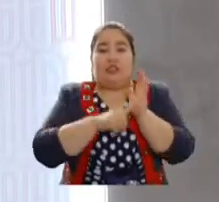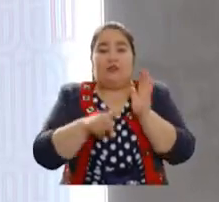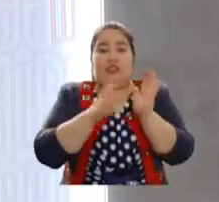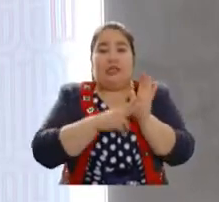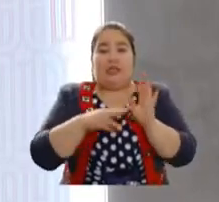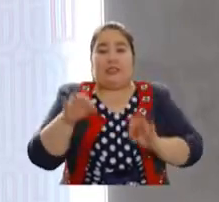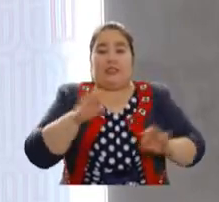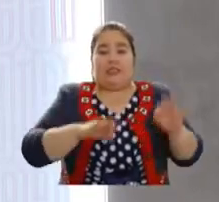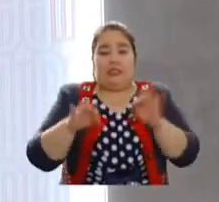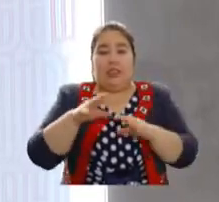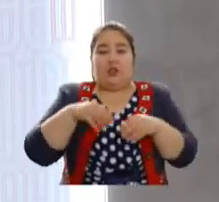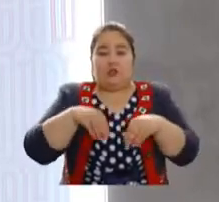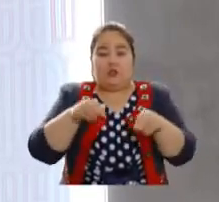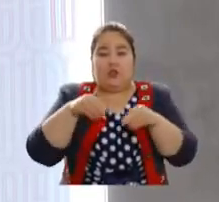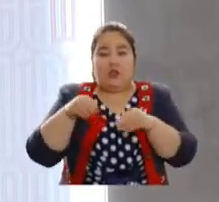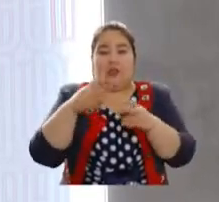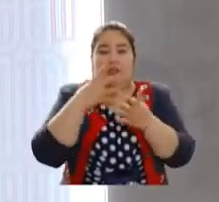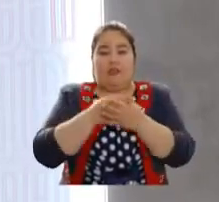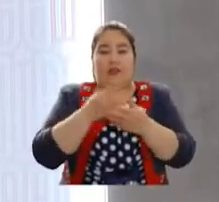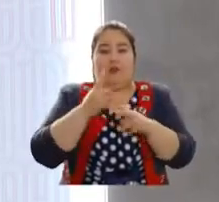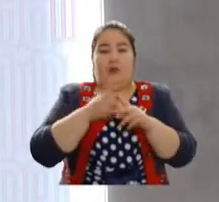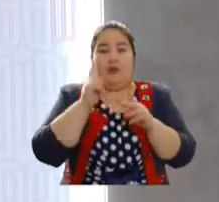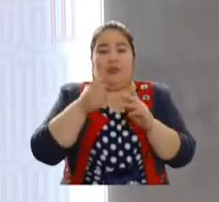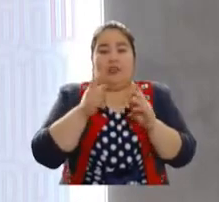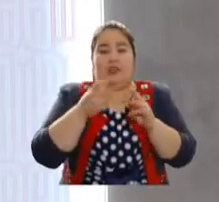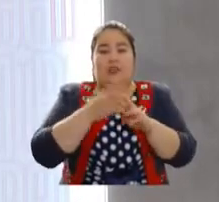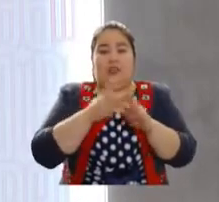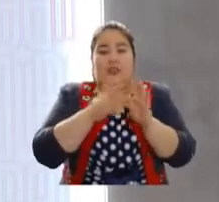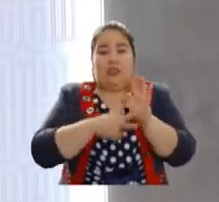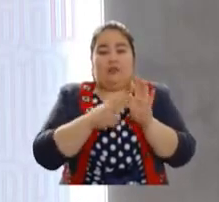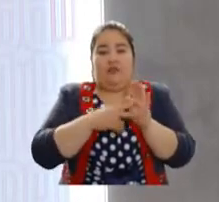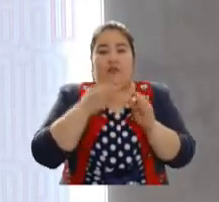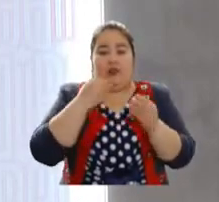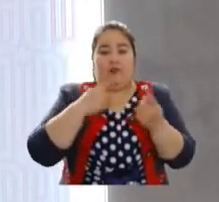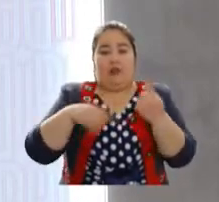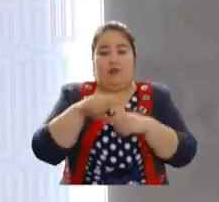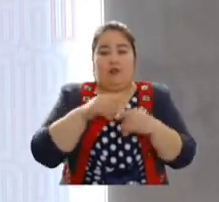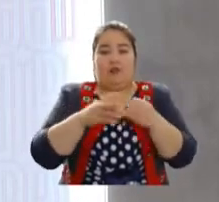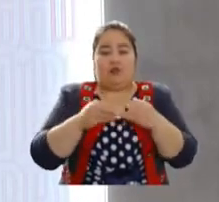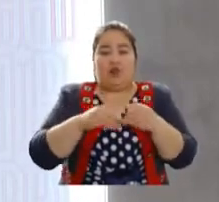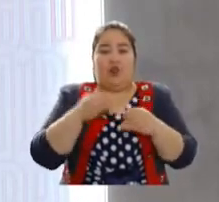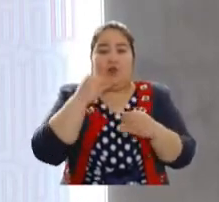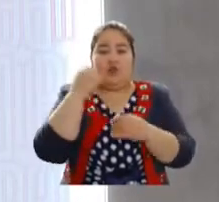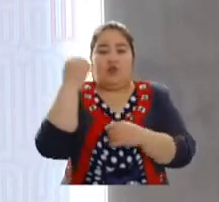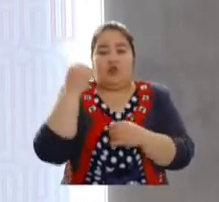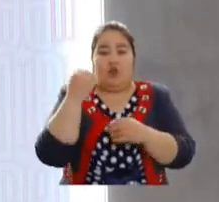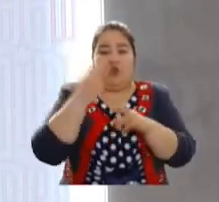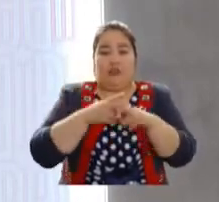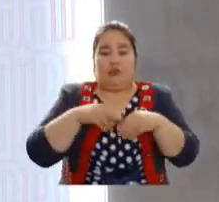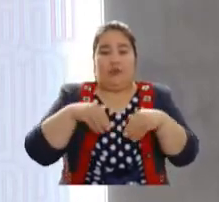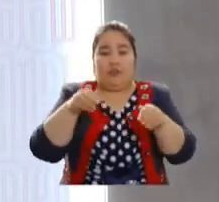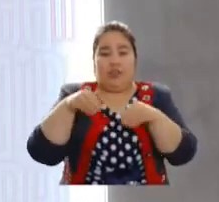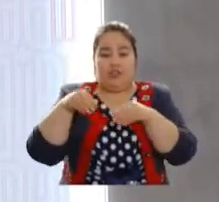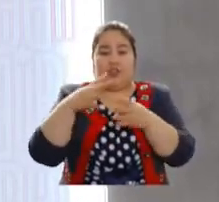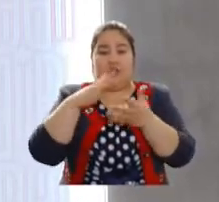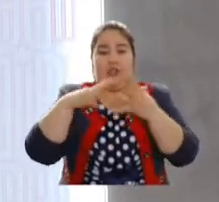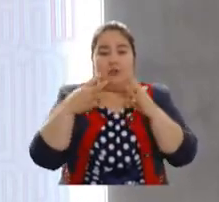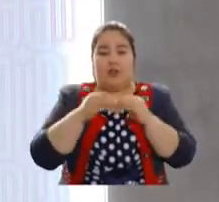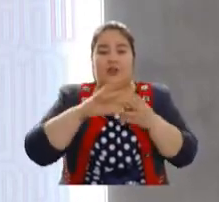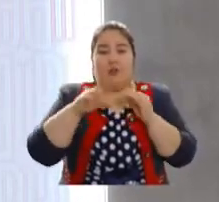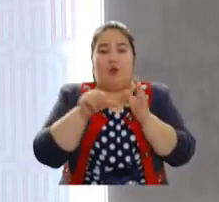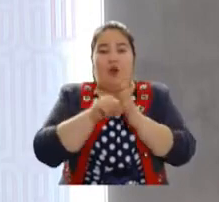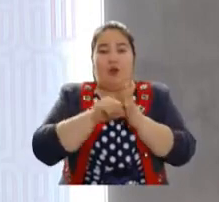1,078,000 gektar sug'oriladigan va 181,000 gektar lalmi maydonda boshoqli don ekinlari yetishtirilib, jami